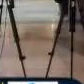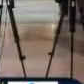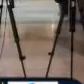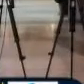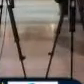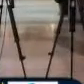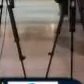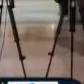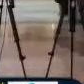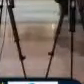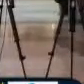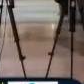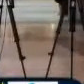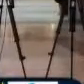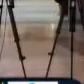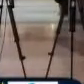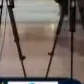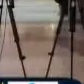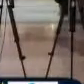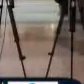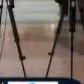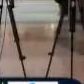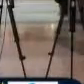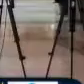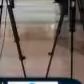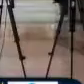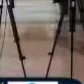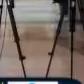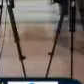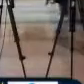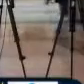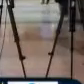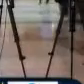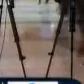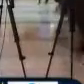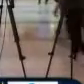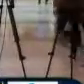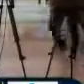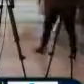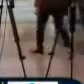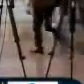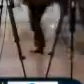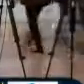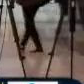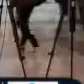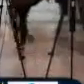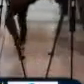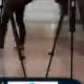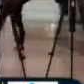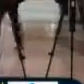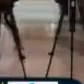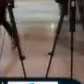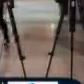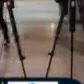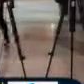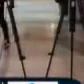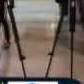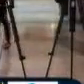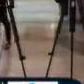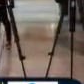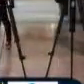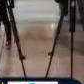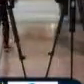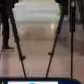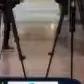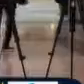นนท์นั้นวันนี้นายสมศักดิ์ไม่ได้เดินทางมาด้วยตนเองนะคะแต่ได้ว่าได้ส่งคำชี้แจงเป็นลายลักษณ์อักษรซึ่งก็จะเดินทางมาเองอีกครั้ง